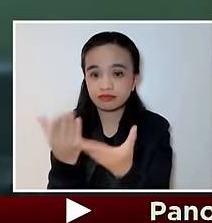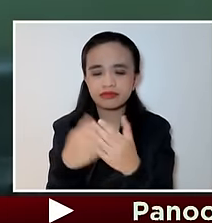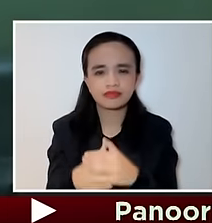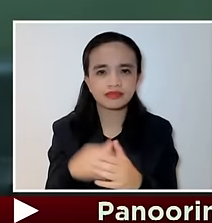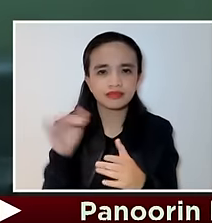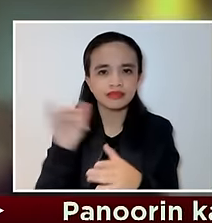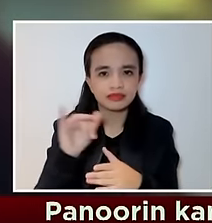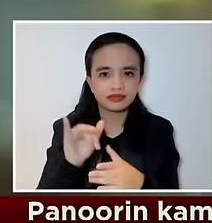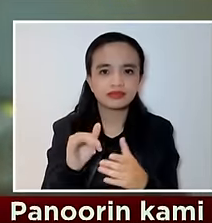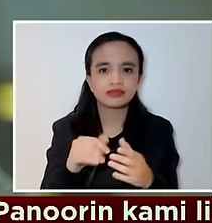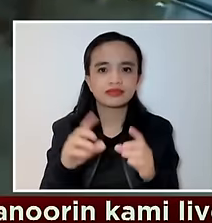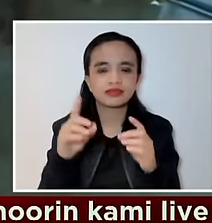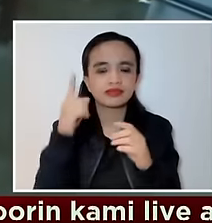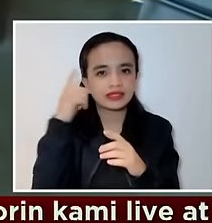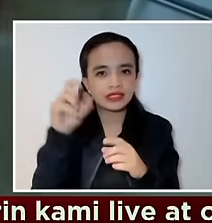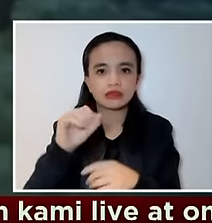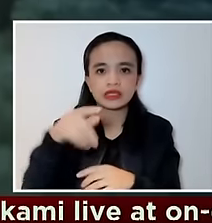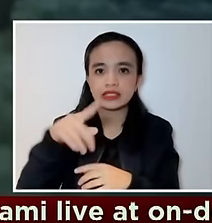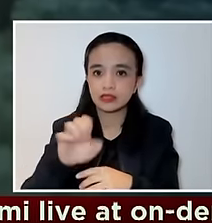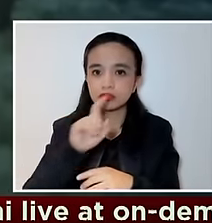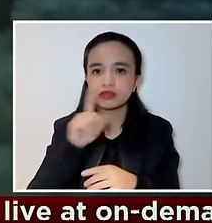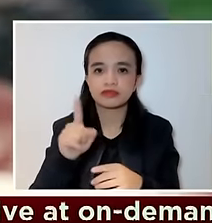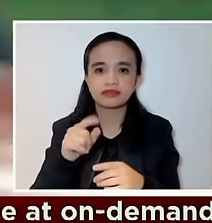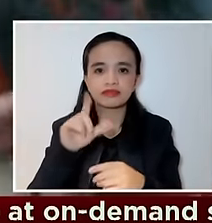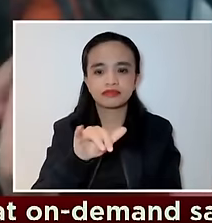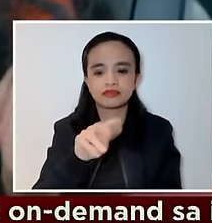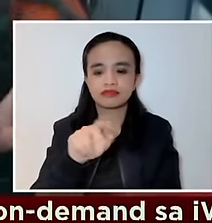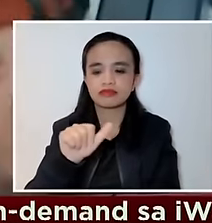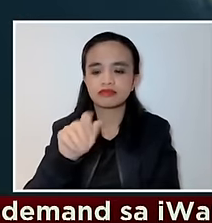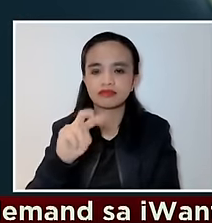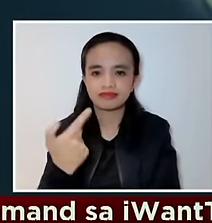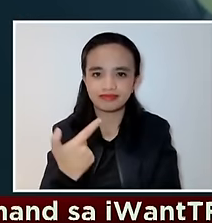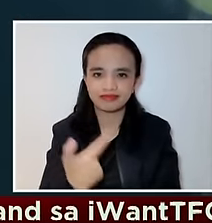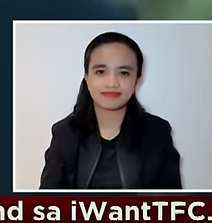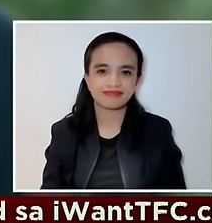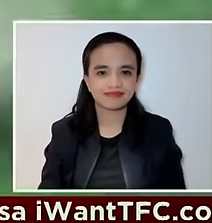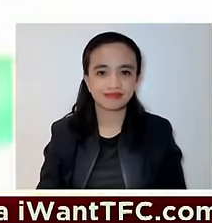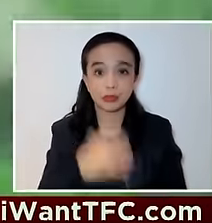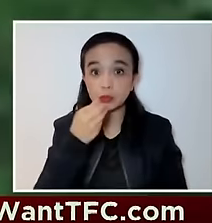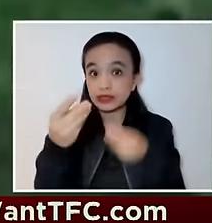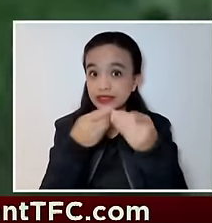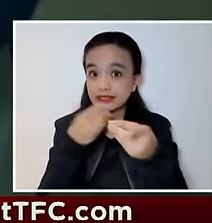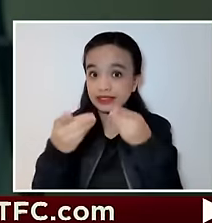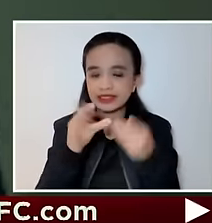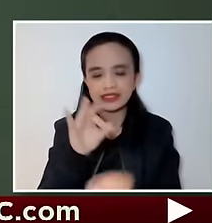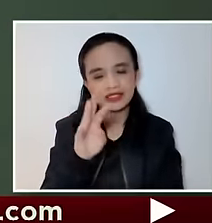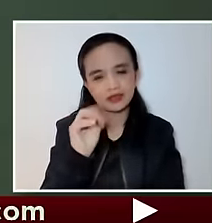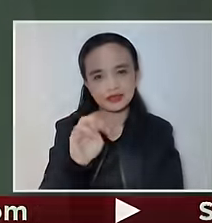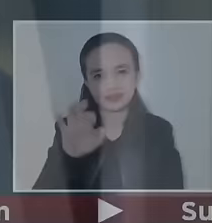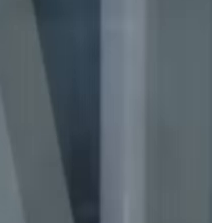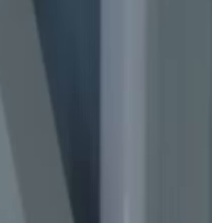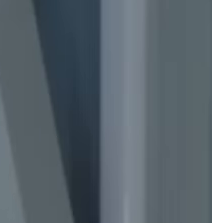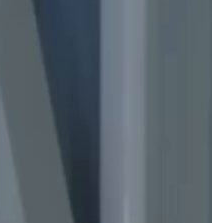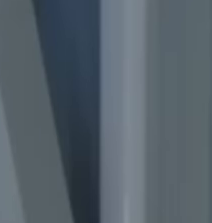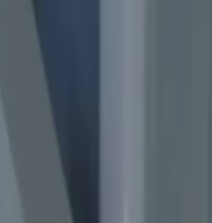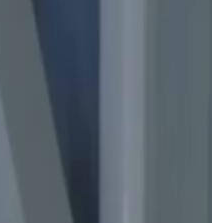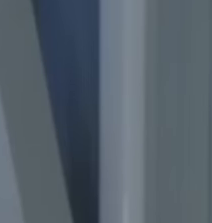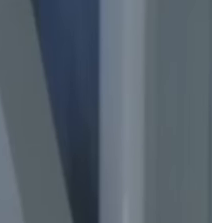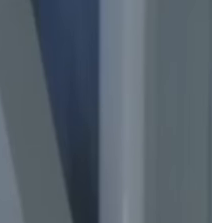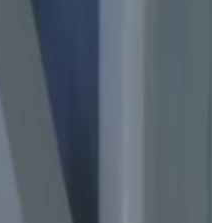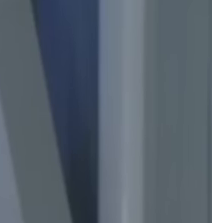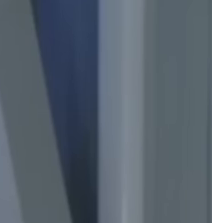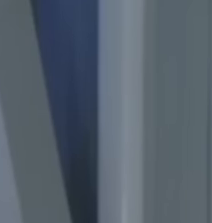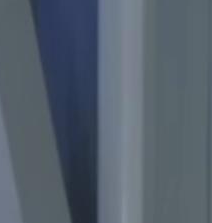Dreamscape Entertainment ang Linlang, the teleserye version. Directed by F.M. Reyes and Jojo Sagin. Linlang,